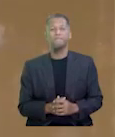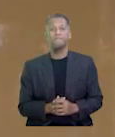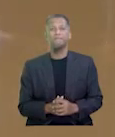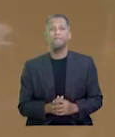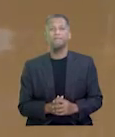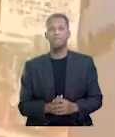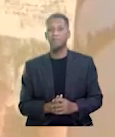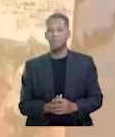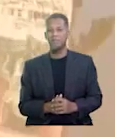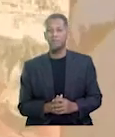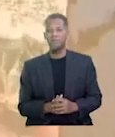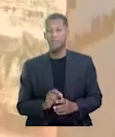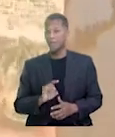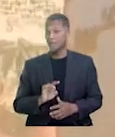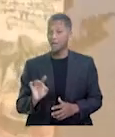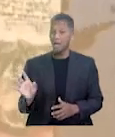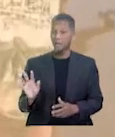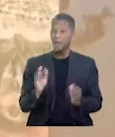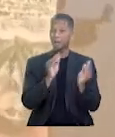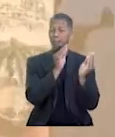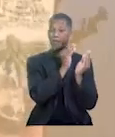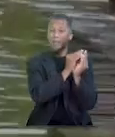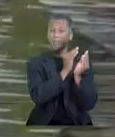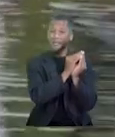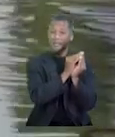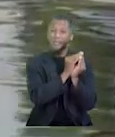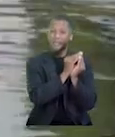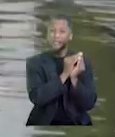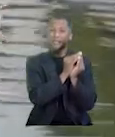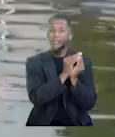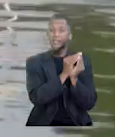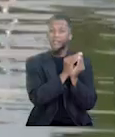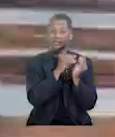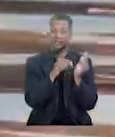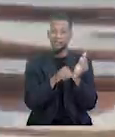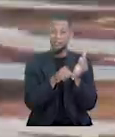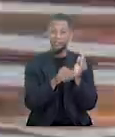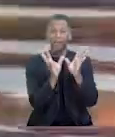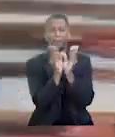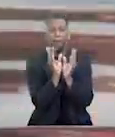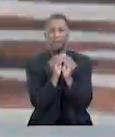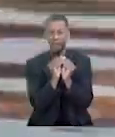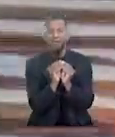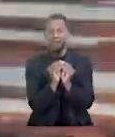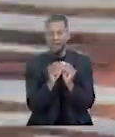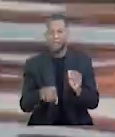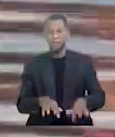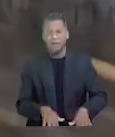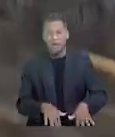Di Brebes, banjir akibat luapan sungai Pemali minggu pagi masih menggenangi belasan desa di Kecamatan Brebes, Wanasari, dan